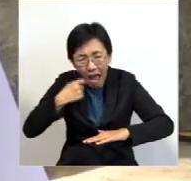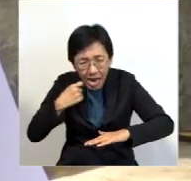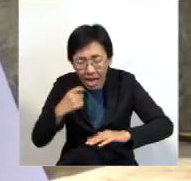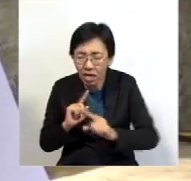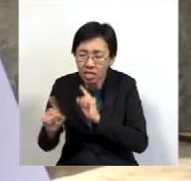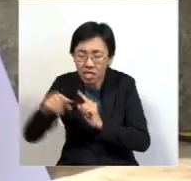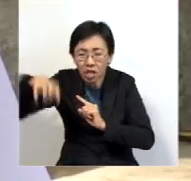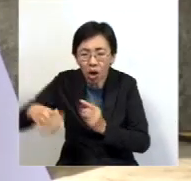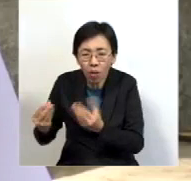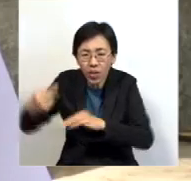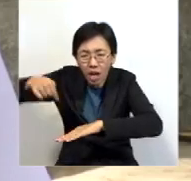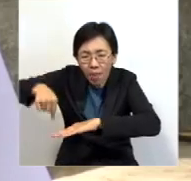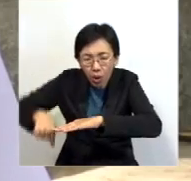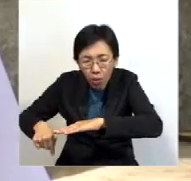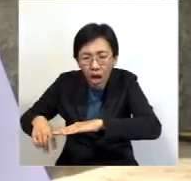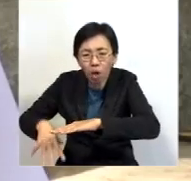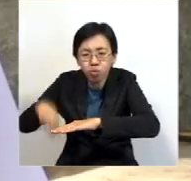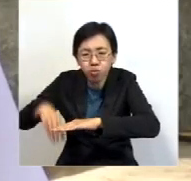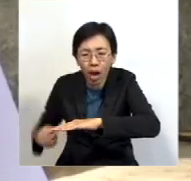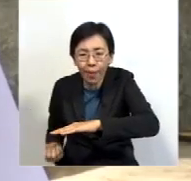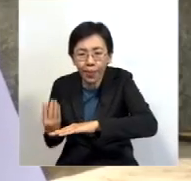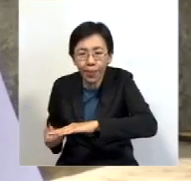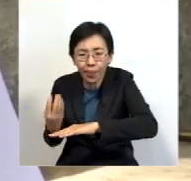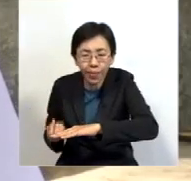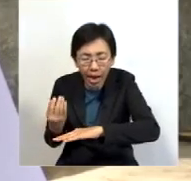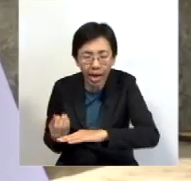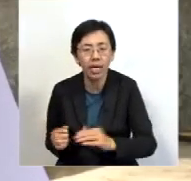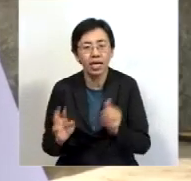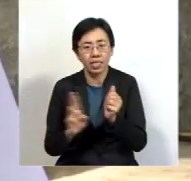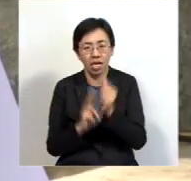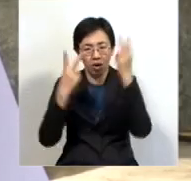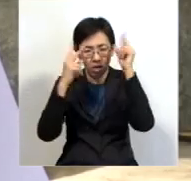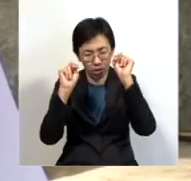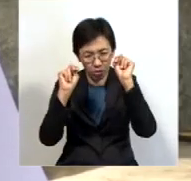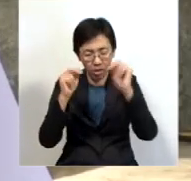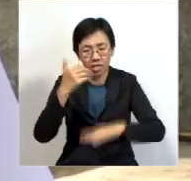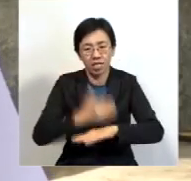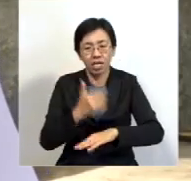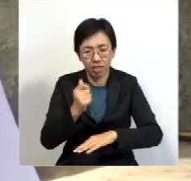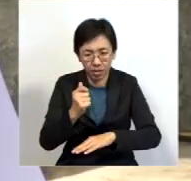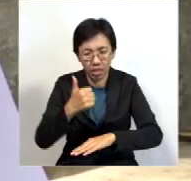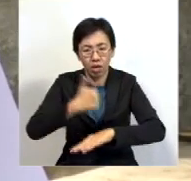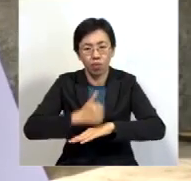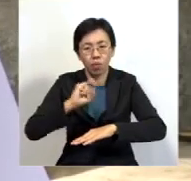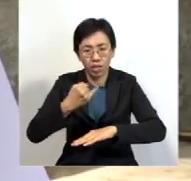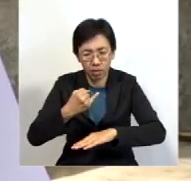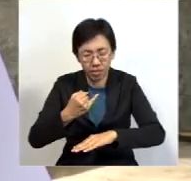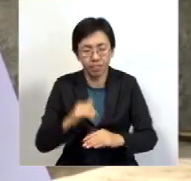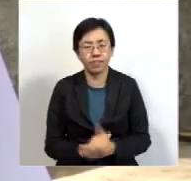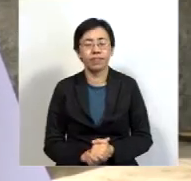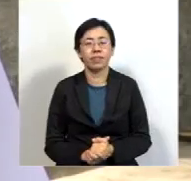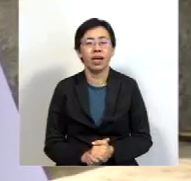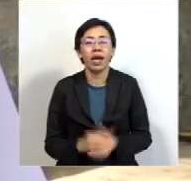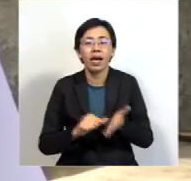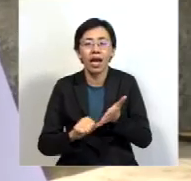ณีนะครับโดยผ่านท่านคณะทำงานของท่านรองประวิตรนะครับผ่านท่านอธิบดีผ่านท่านผู้ว่าลงมาแ